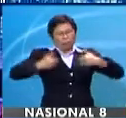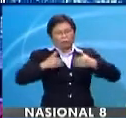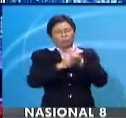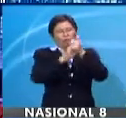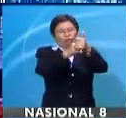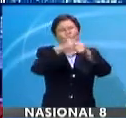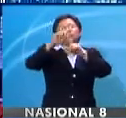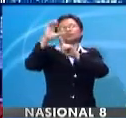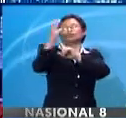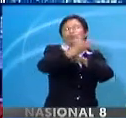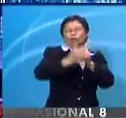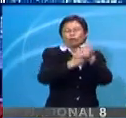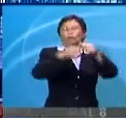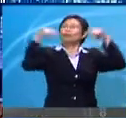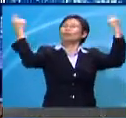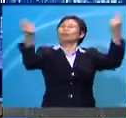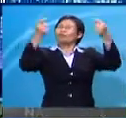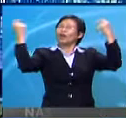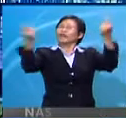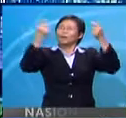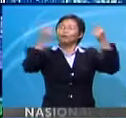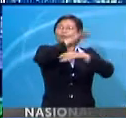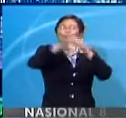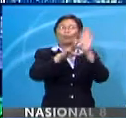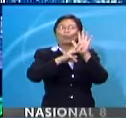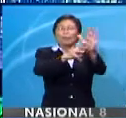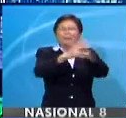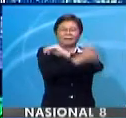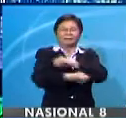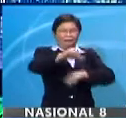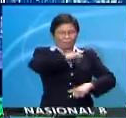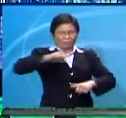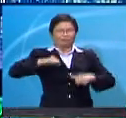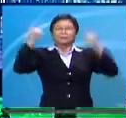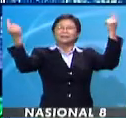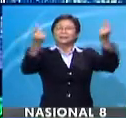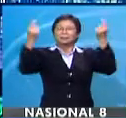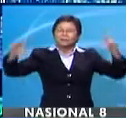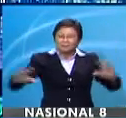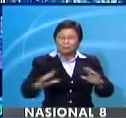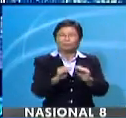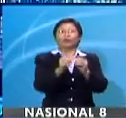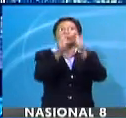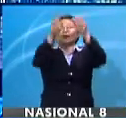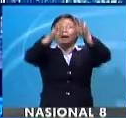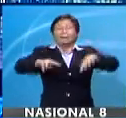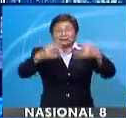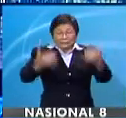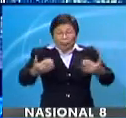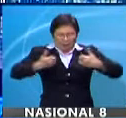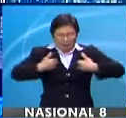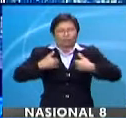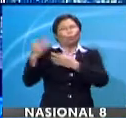mengikut tradisi bagi mengalu-alukan semua delegasi negara anggota sempena dengan Sidang Kemuncak ASEAN yang ketika ini masih